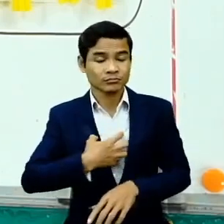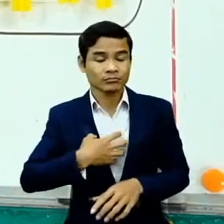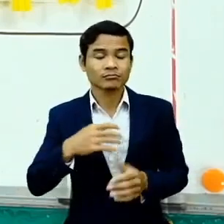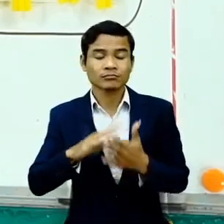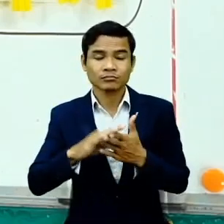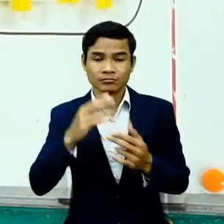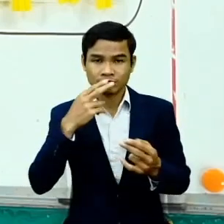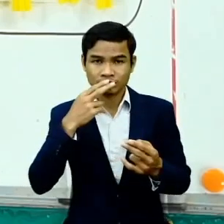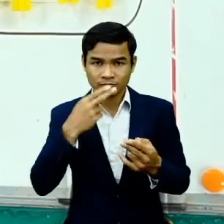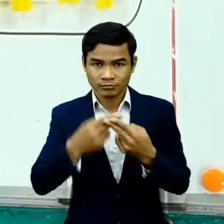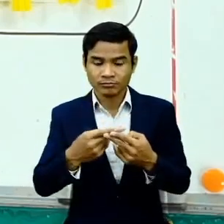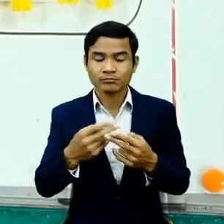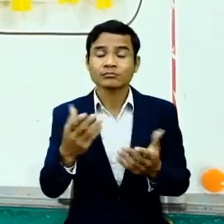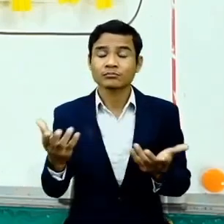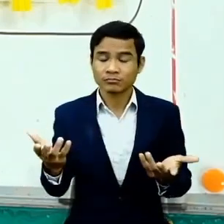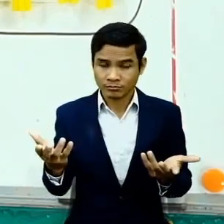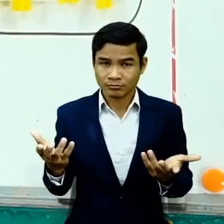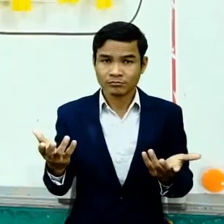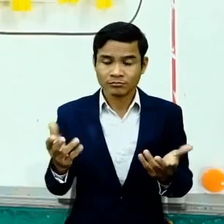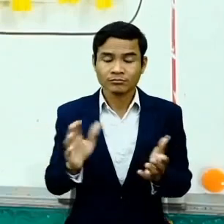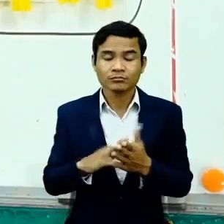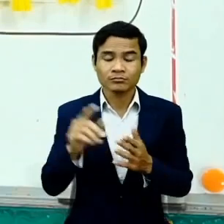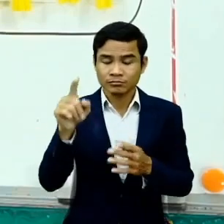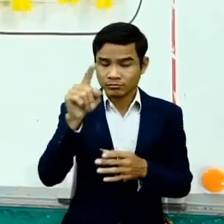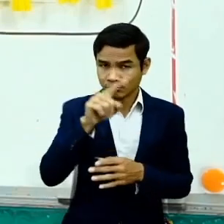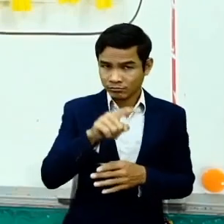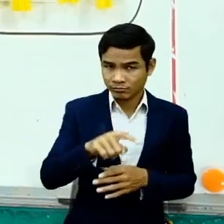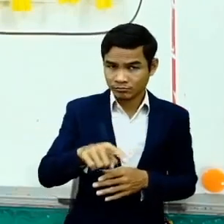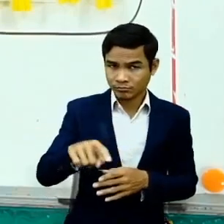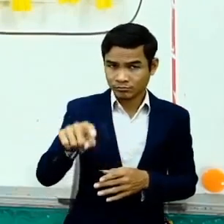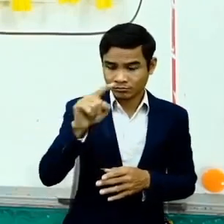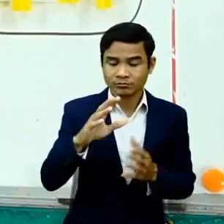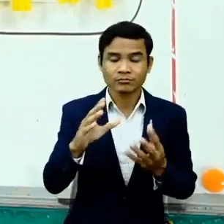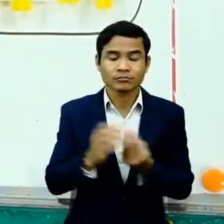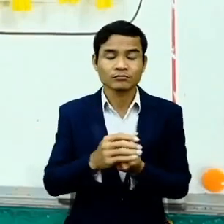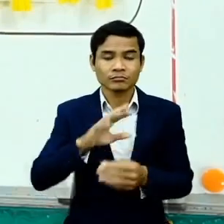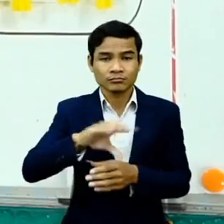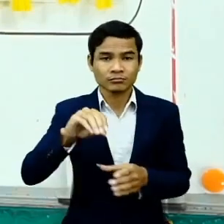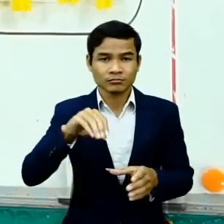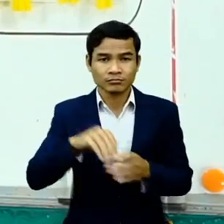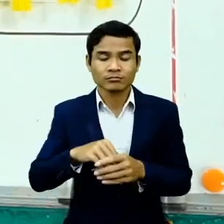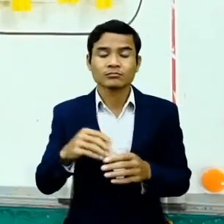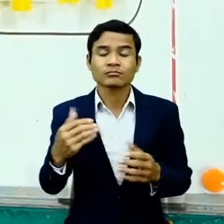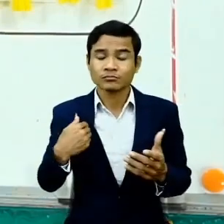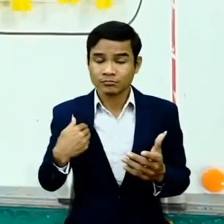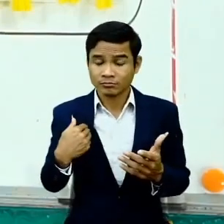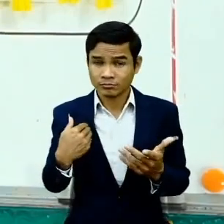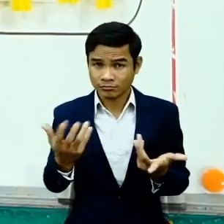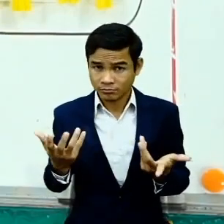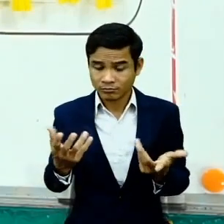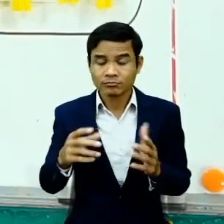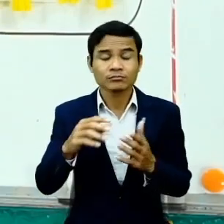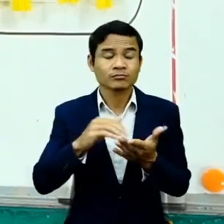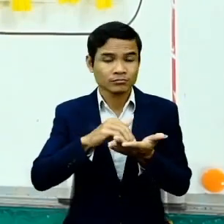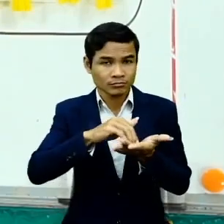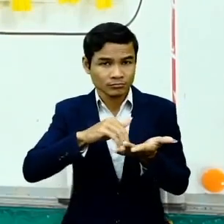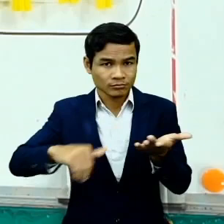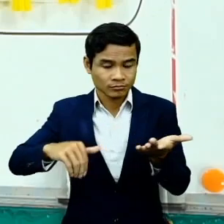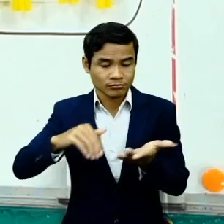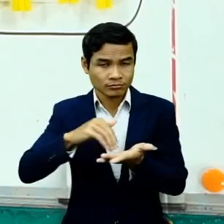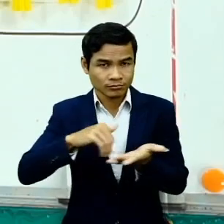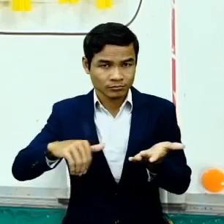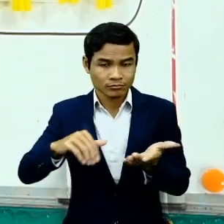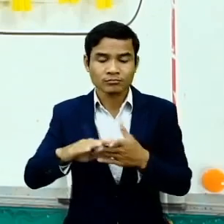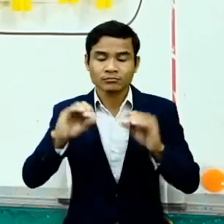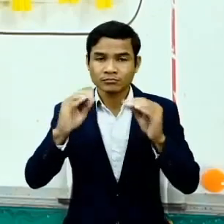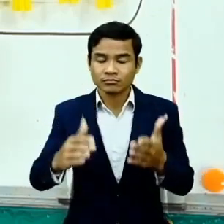chùm lá đầy thật nơi khăn nông chà rồng vốn ní chà chùm nguồn đẹp ở ní cư này cứu dột viên mốt chà độ vinh mật đòn chà ưu thai